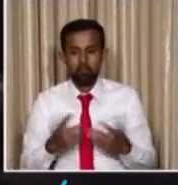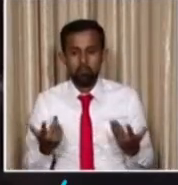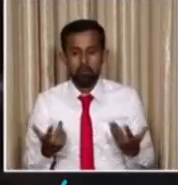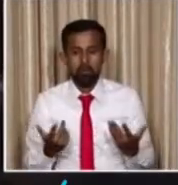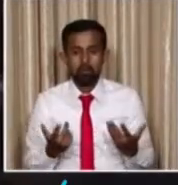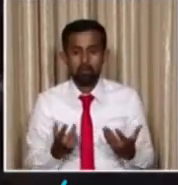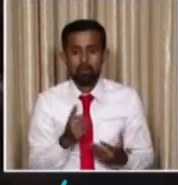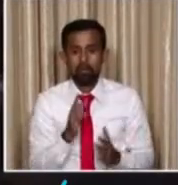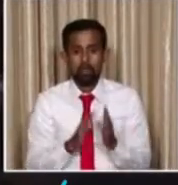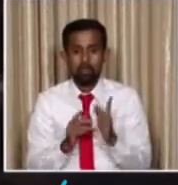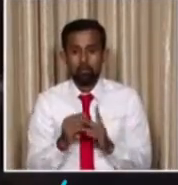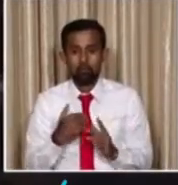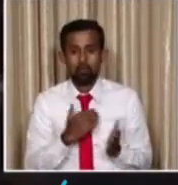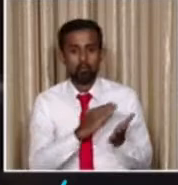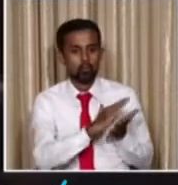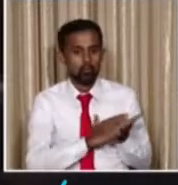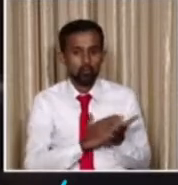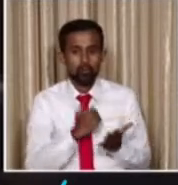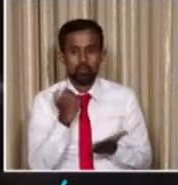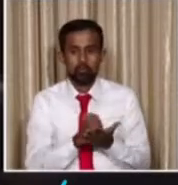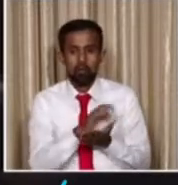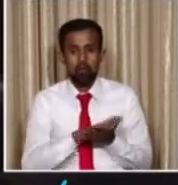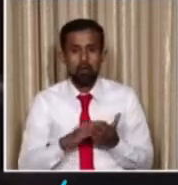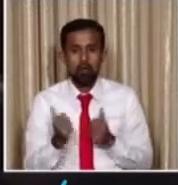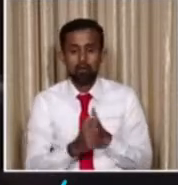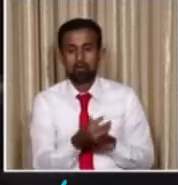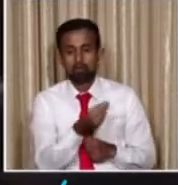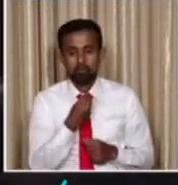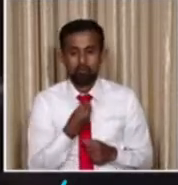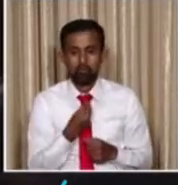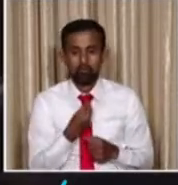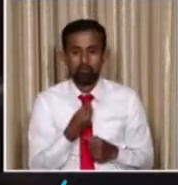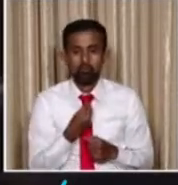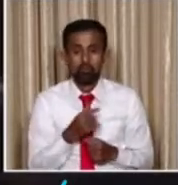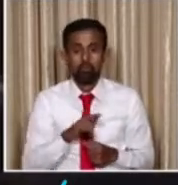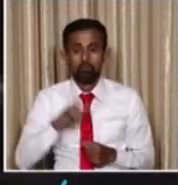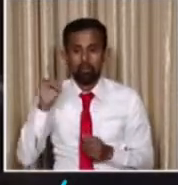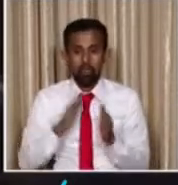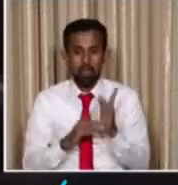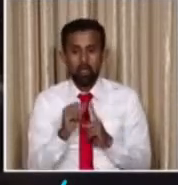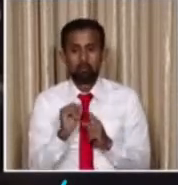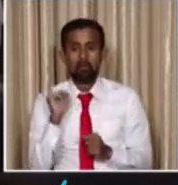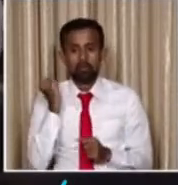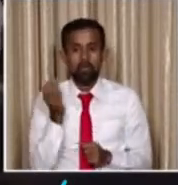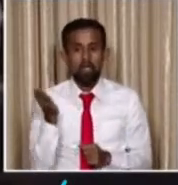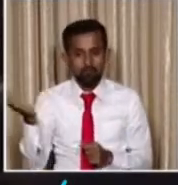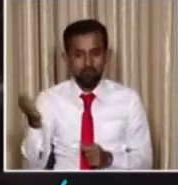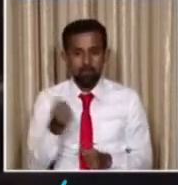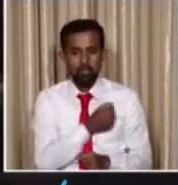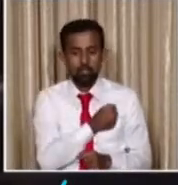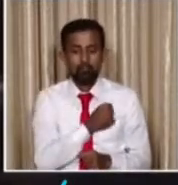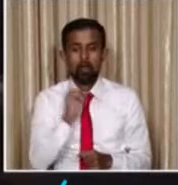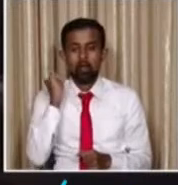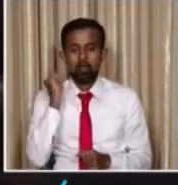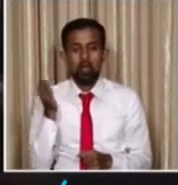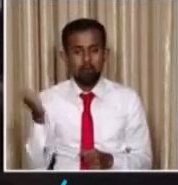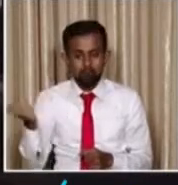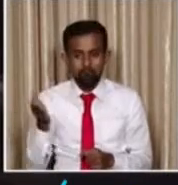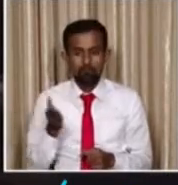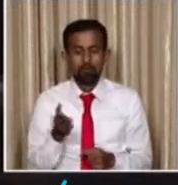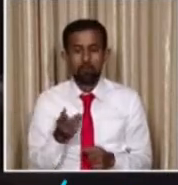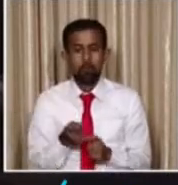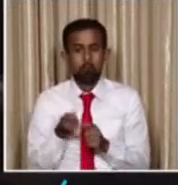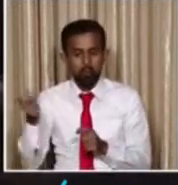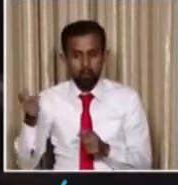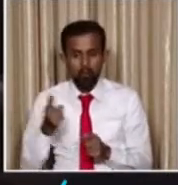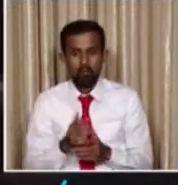කියනවා ඇමතිතුමා මට උදව් කරා ලිපි ලේකන හදලා දුන්නා. ඒක හදලා දෙන්න තමයි විදේශ අමාත්‍යංශ නිලධාරීන්නේ. තානාපති සේවය නිලධාරීන්නේ. ඒගොල්ලන්ට පඩි